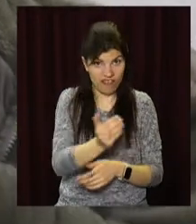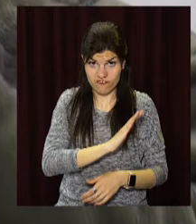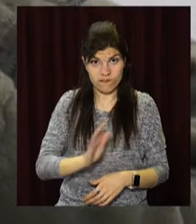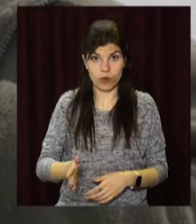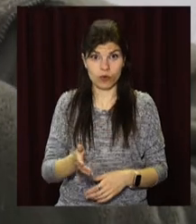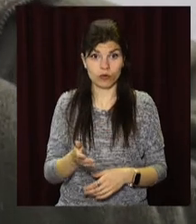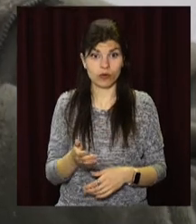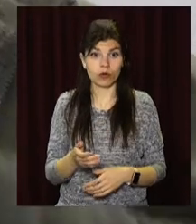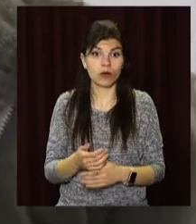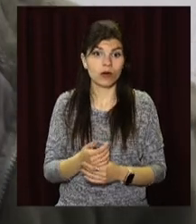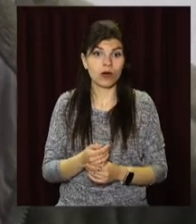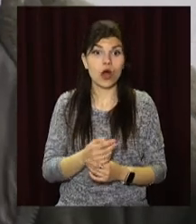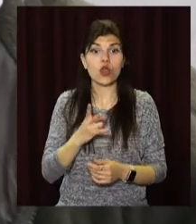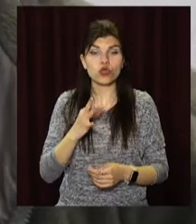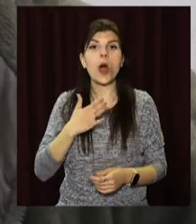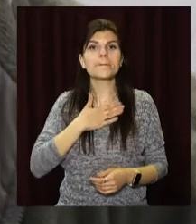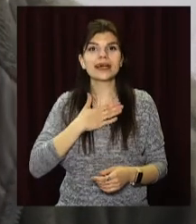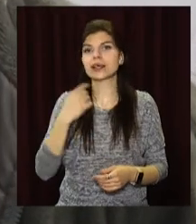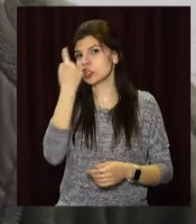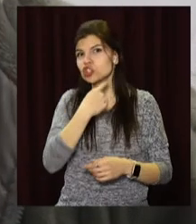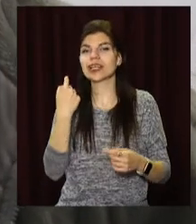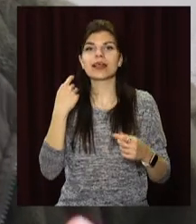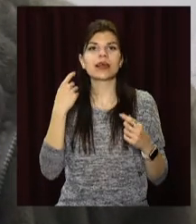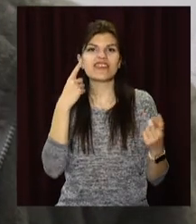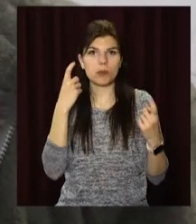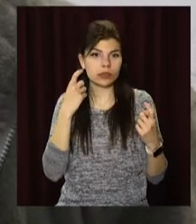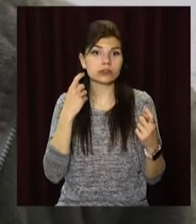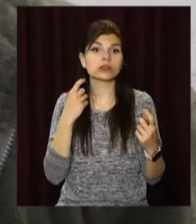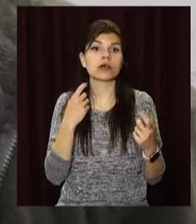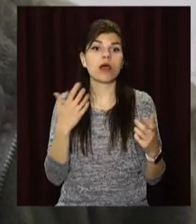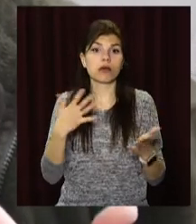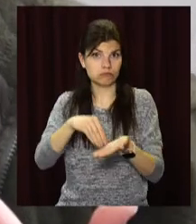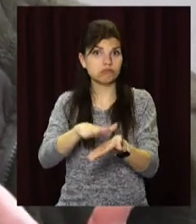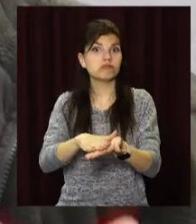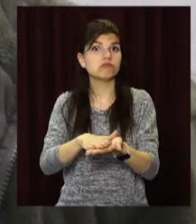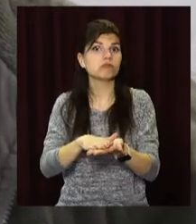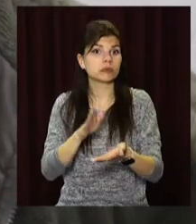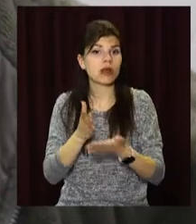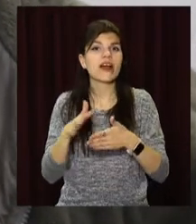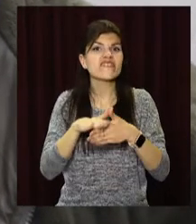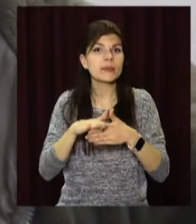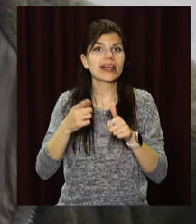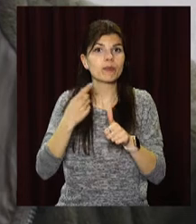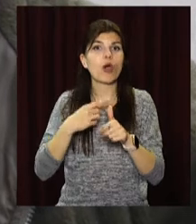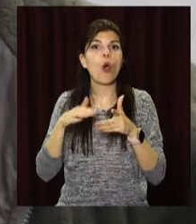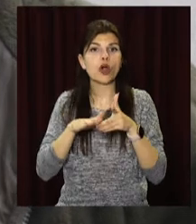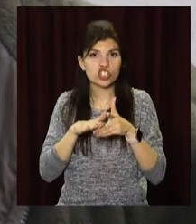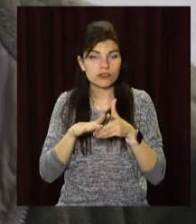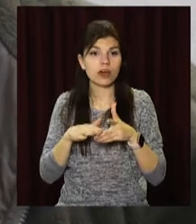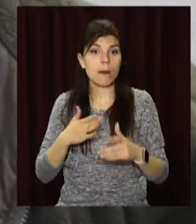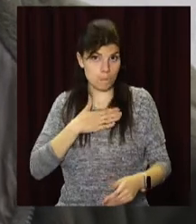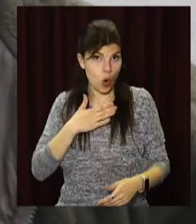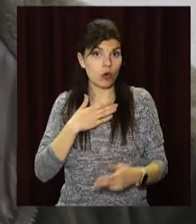мои персональные данные, ну, которые касаются фамилия, имя, отчество